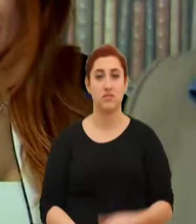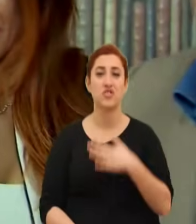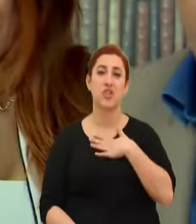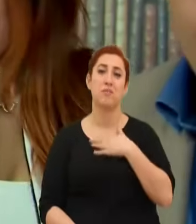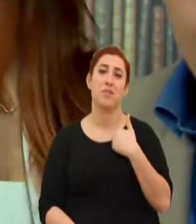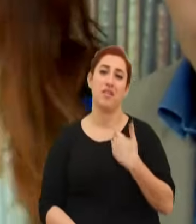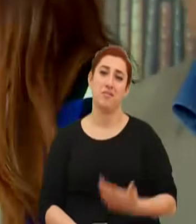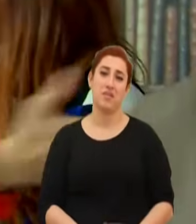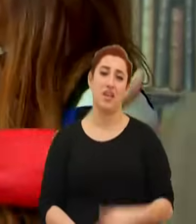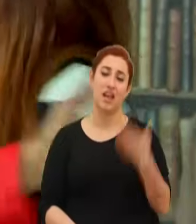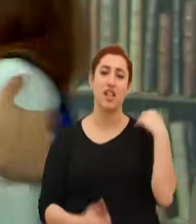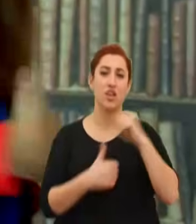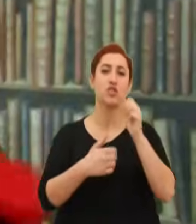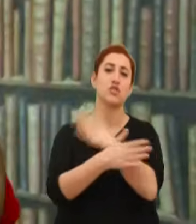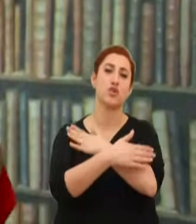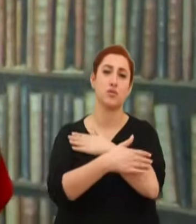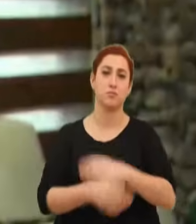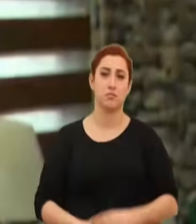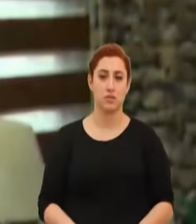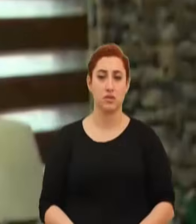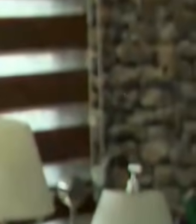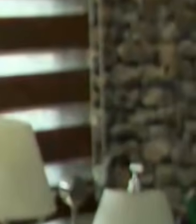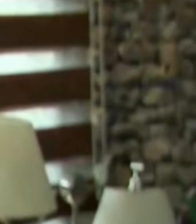Canım benim ya. Gel bir daha sarılırım.